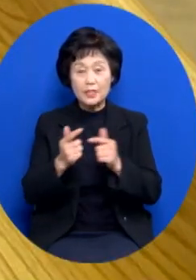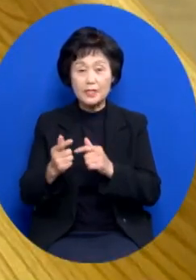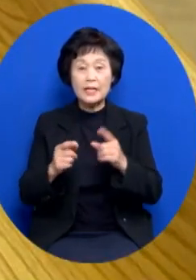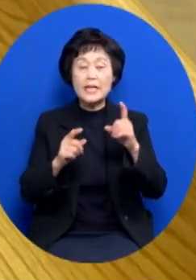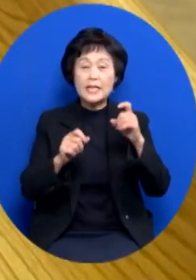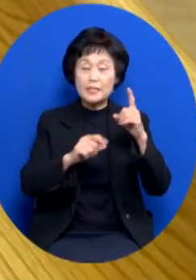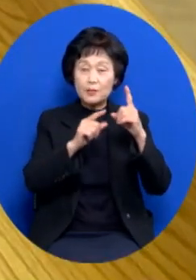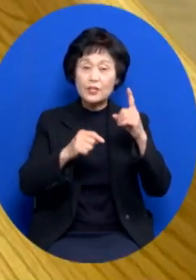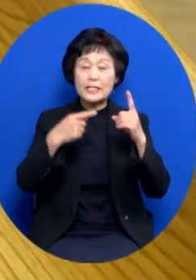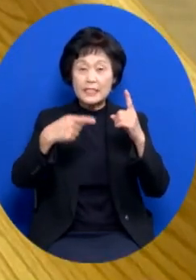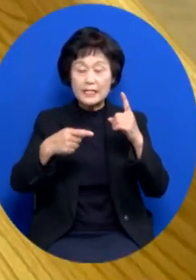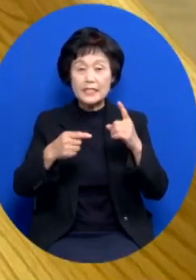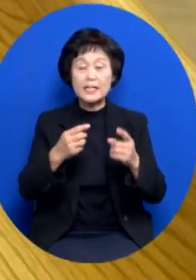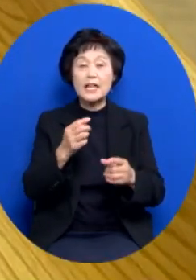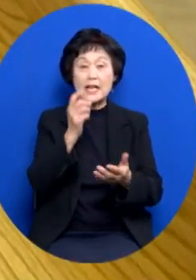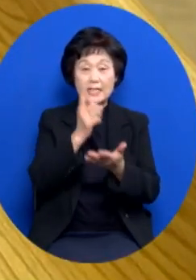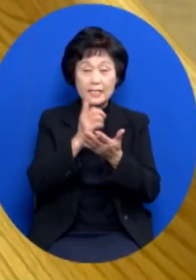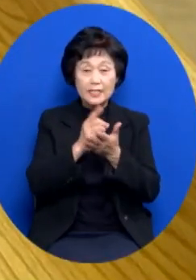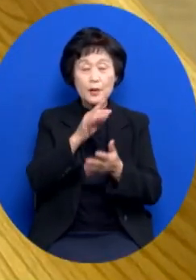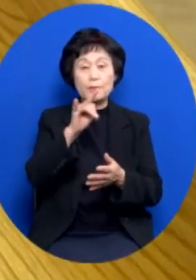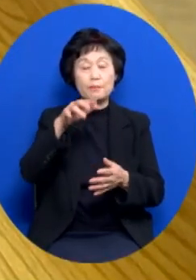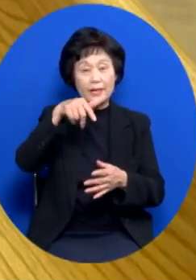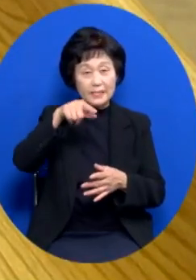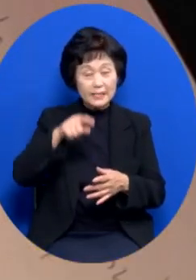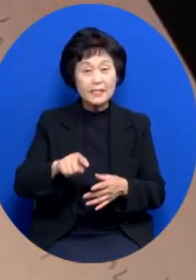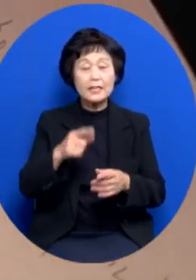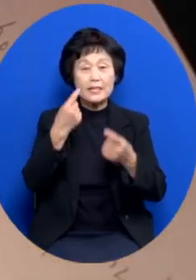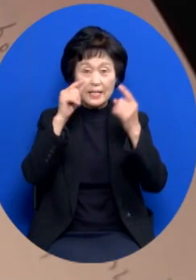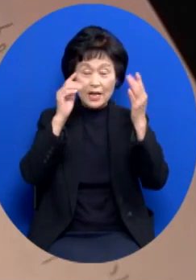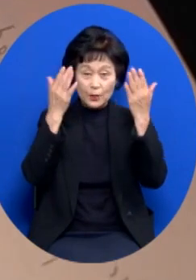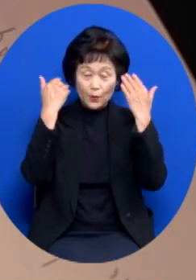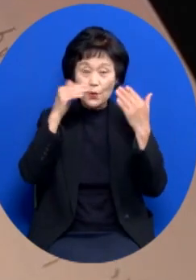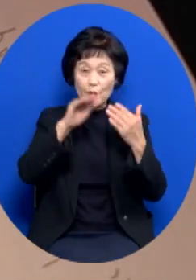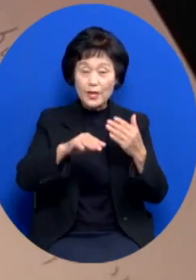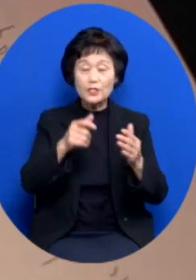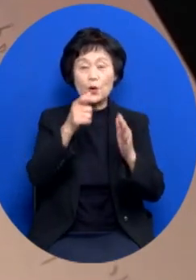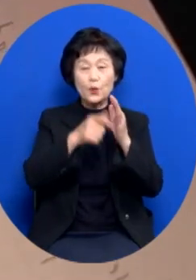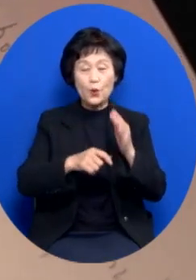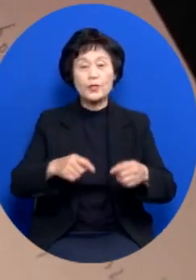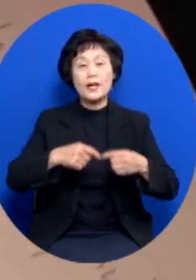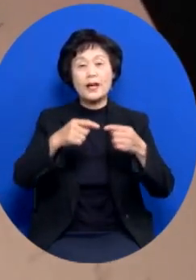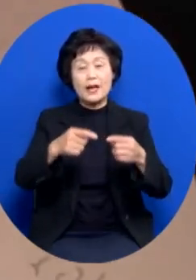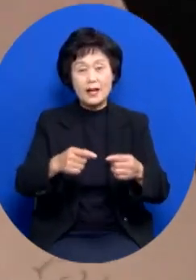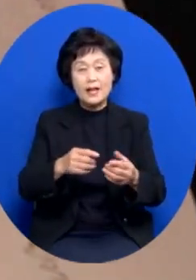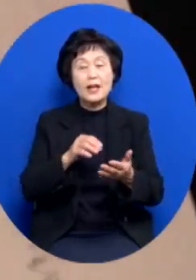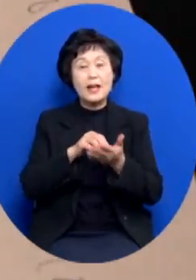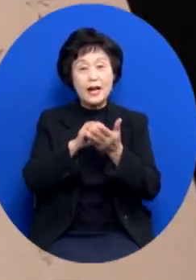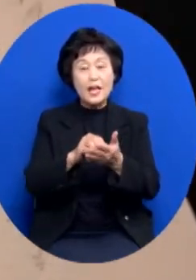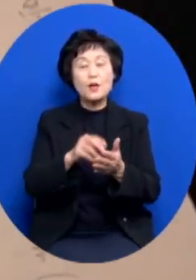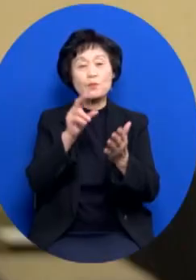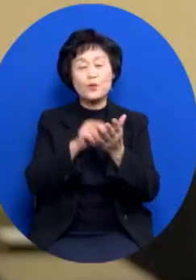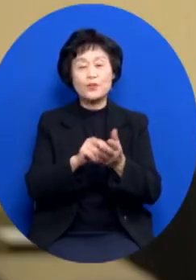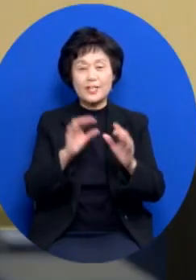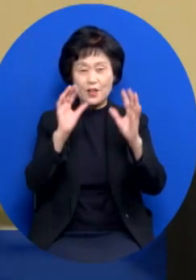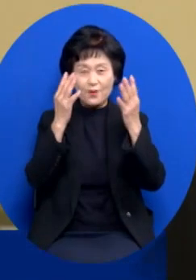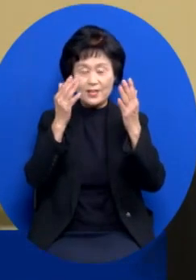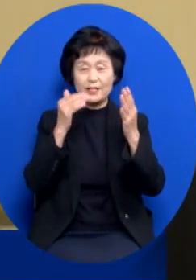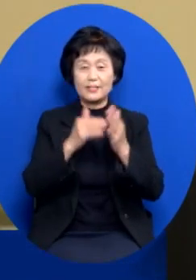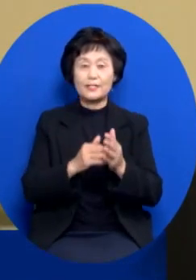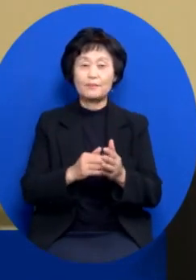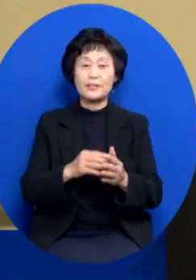천안 백석대학교회에서 열리는 1100개 교회의 교단 가입 환영 예배에 대한 관심을 촉구했습니다.